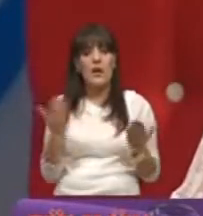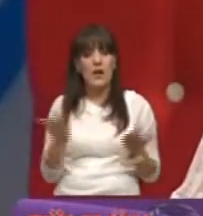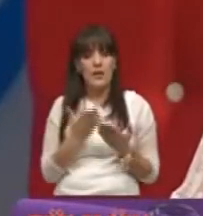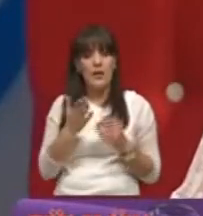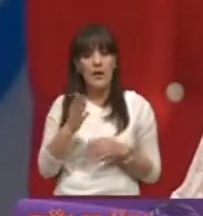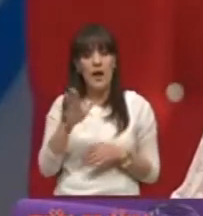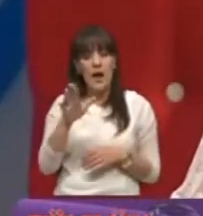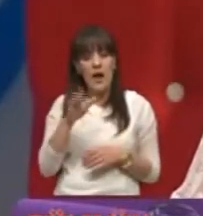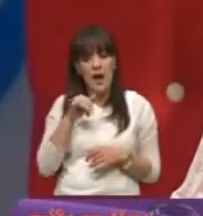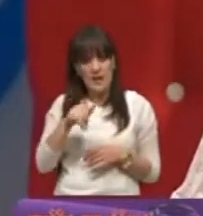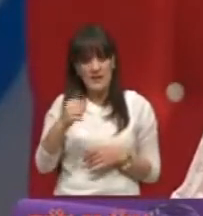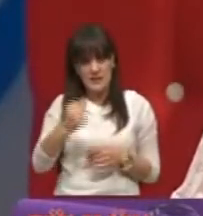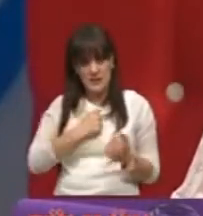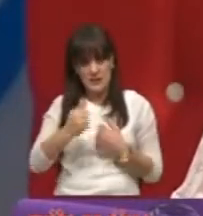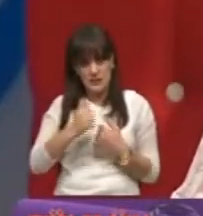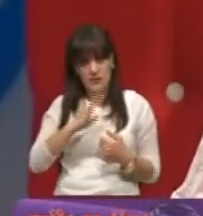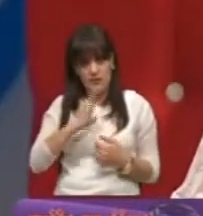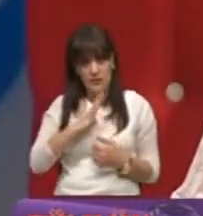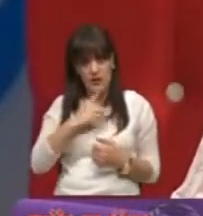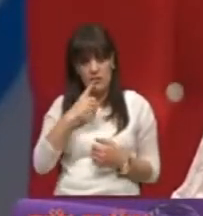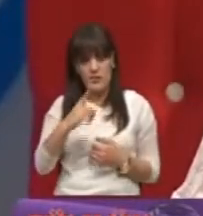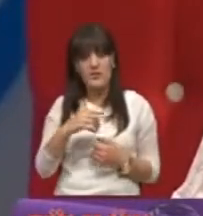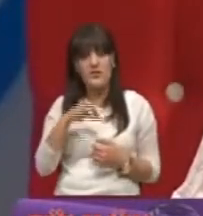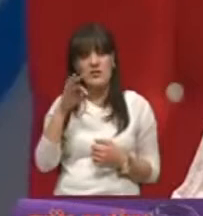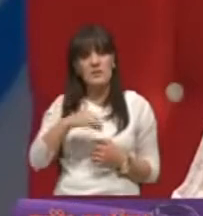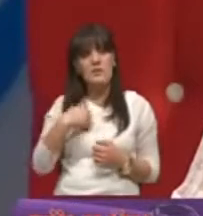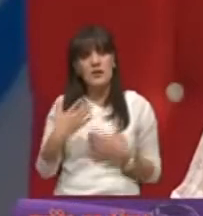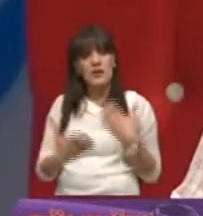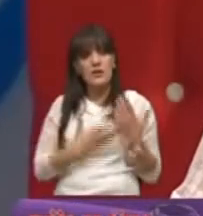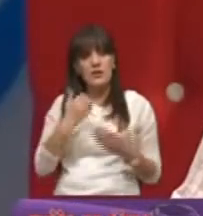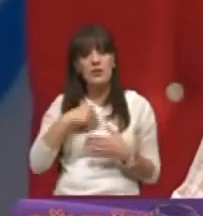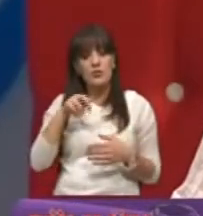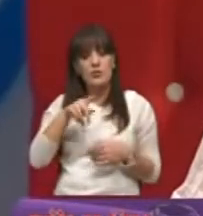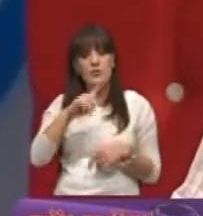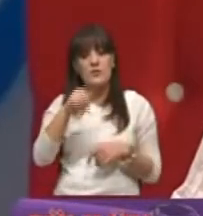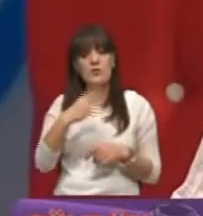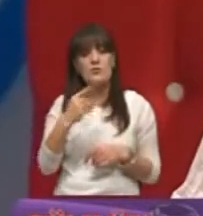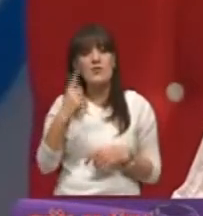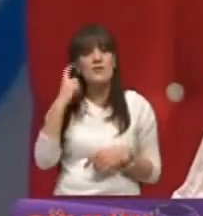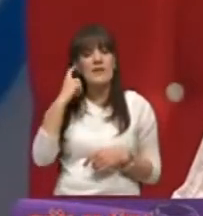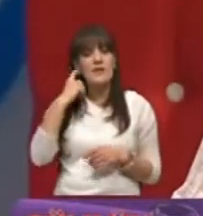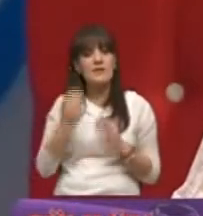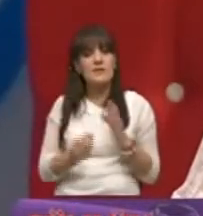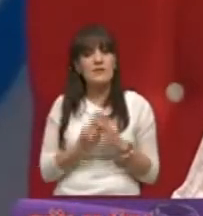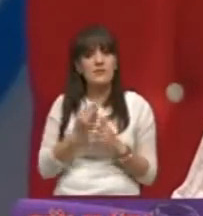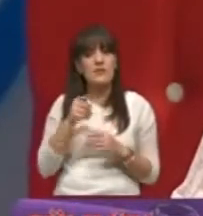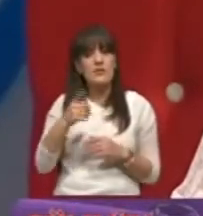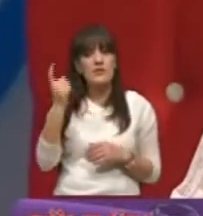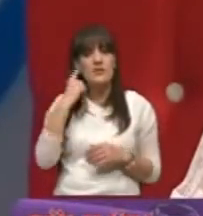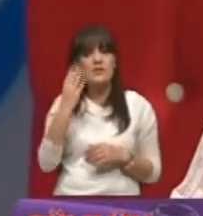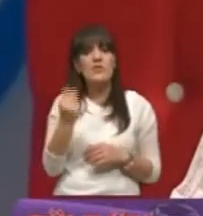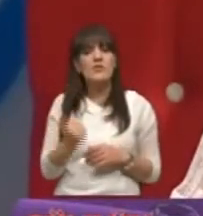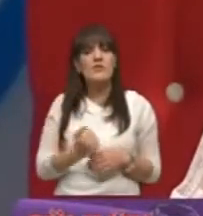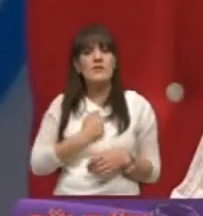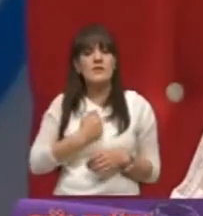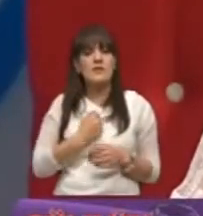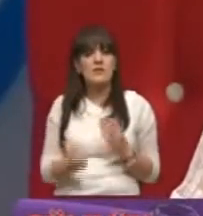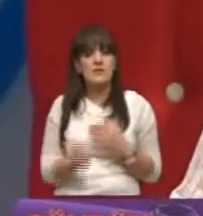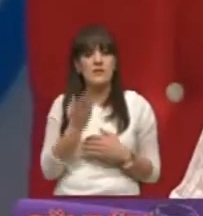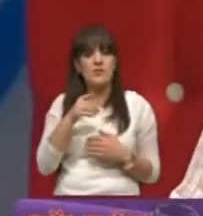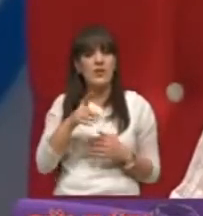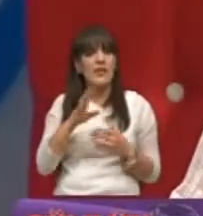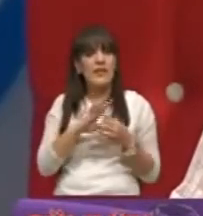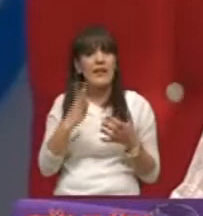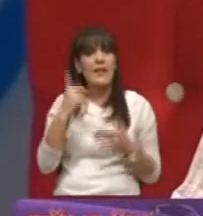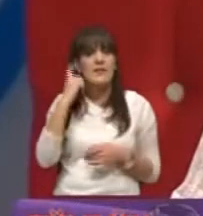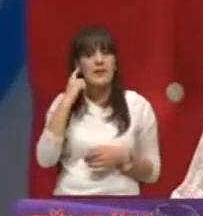hala yani, aynı sıkıntıları çekiyorum diyorsunuz öyle sıkıntı mi? Sıkıntı çekiyorum. Bir de yürüdüğüm zaman çok ses çıkartıyor. Bu ses çok sıkıntı çıkartıyor. Bu